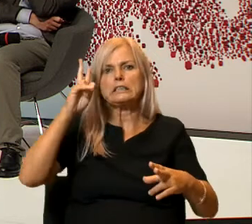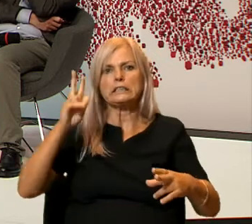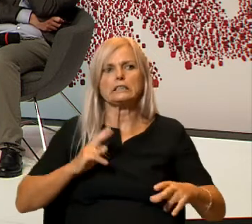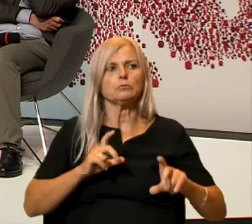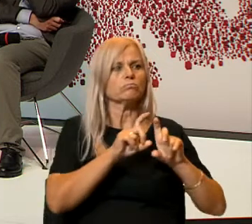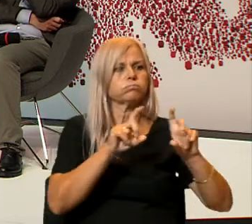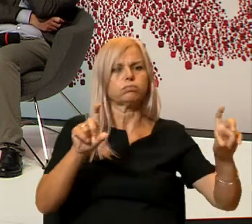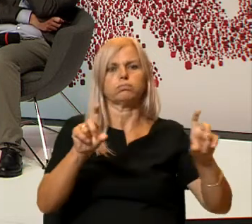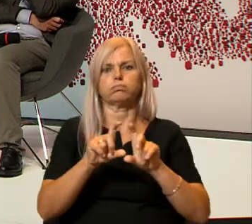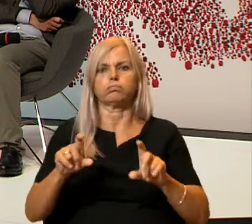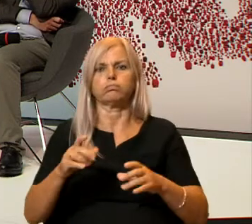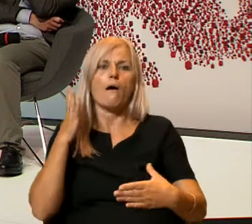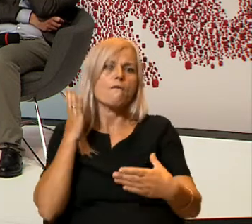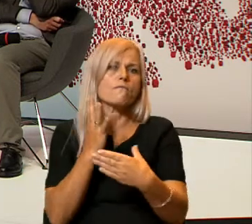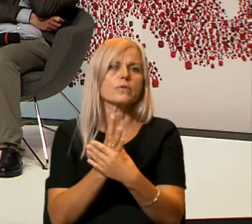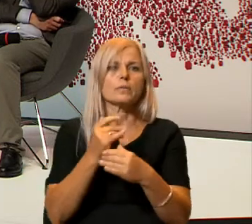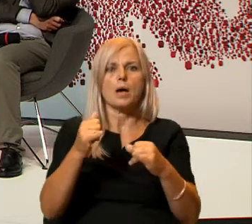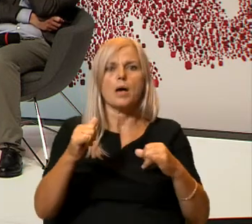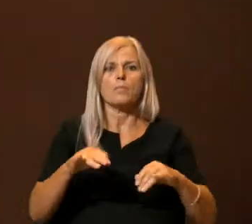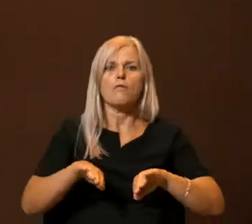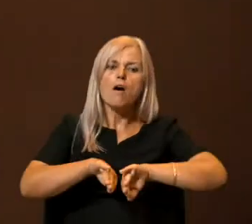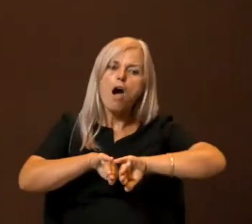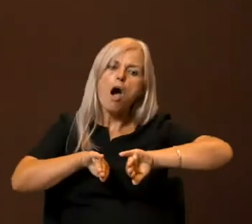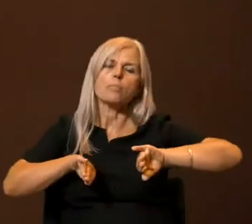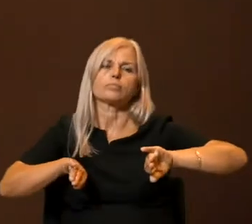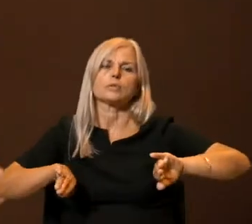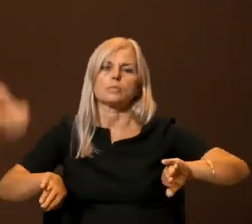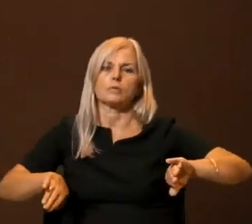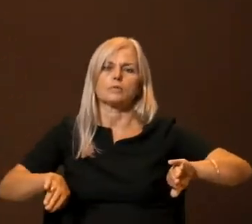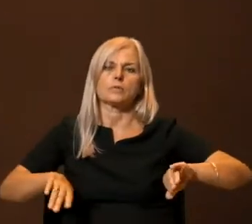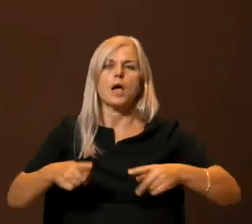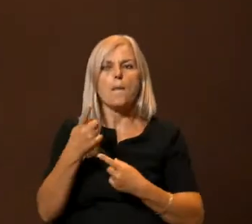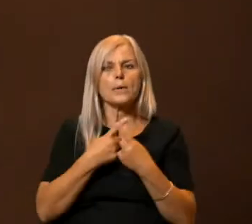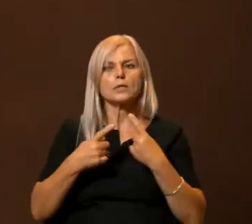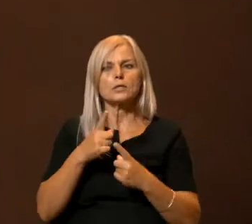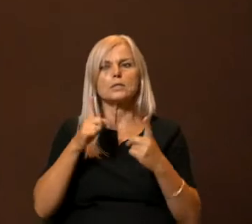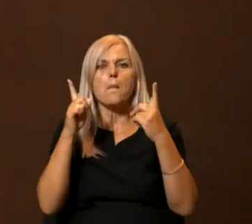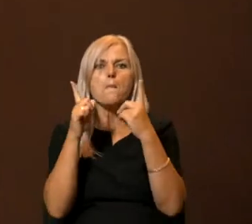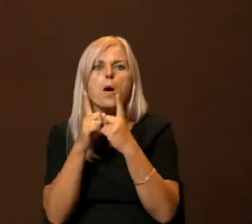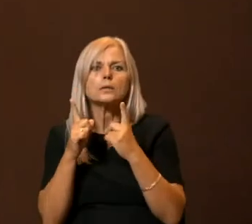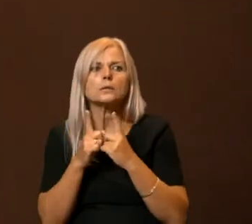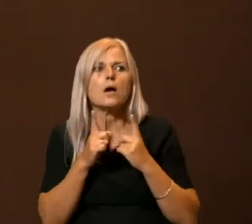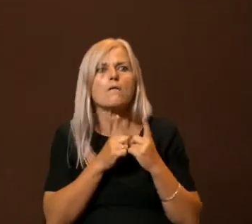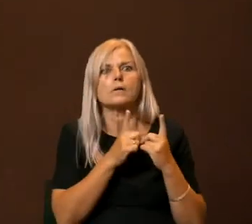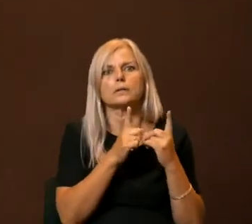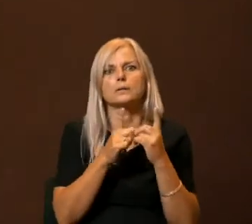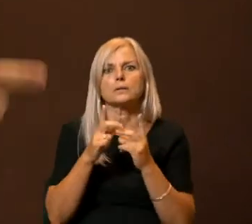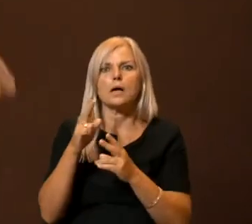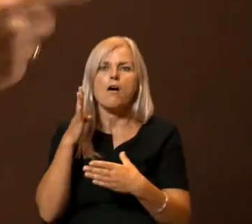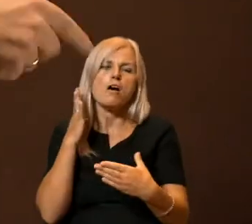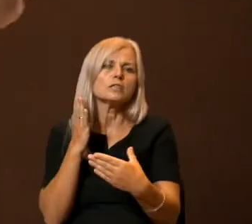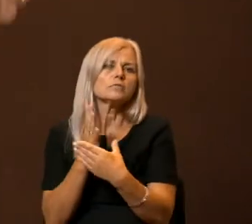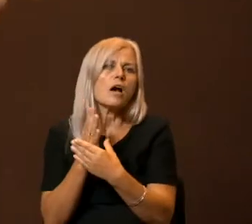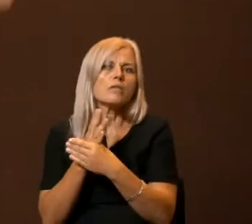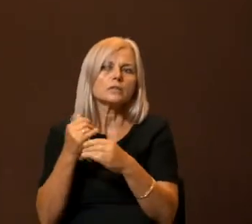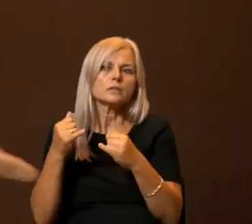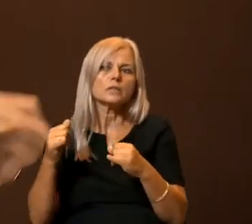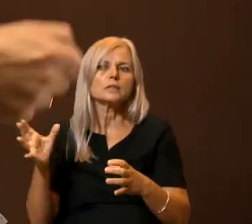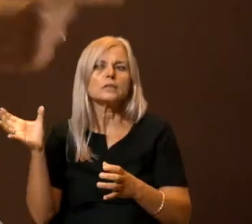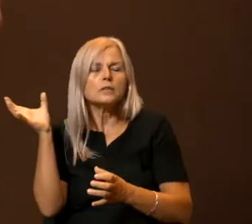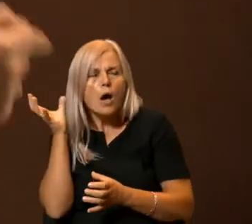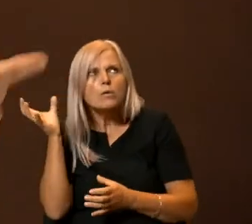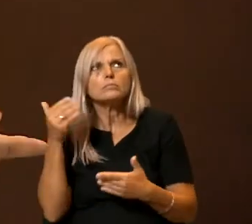aby wyobcowywać? Myślę, że spotkałem się z instytucjami, które chciały mnie